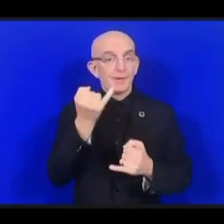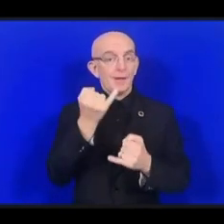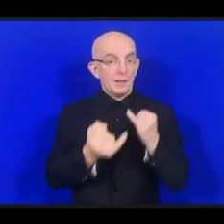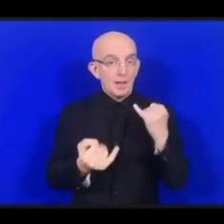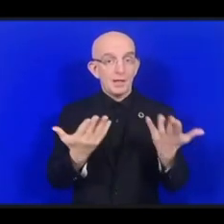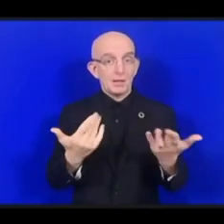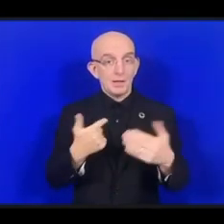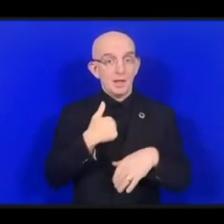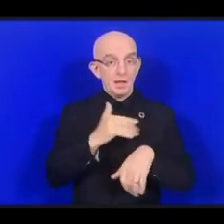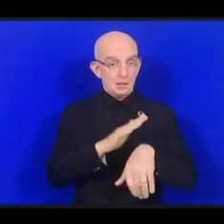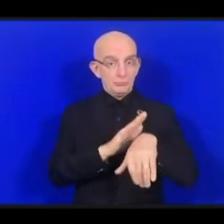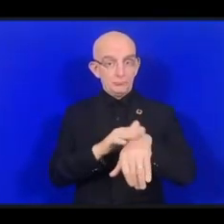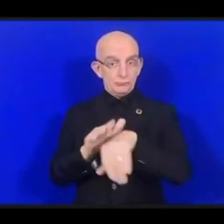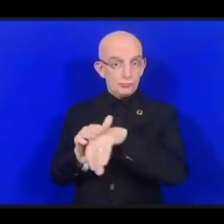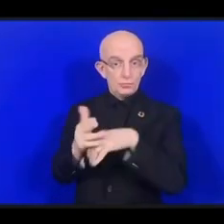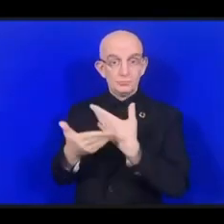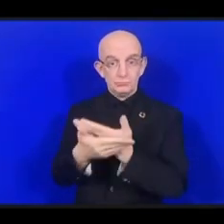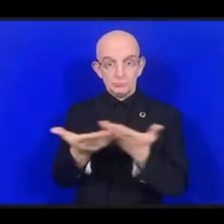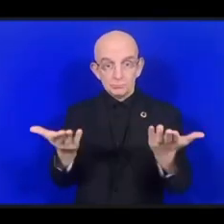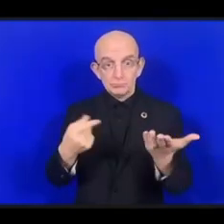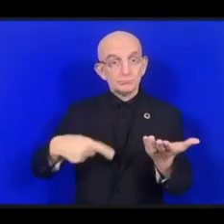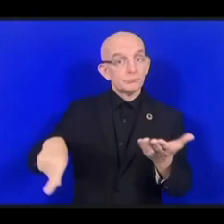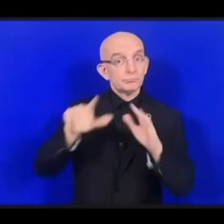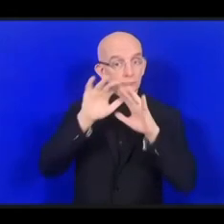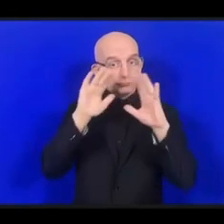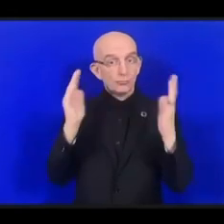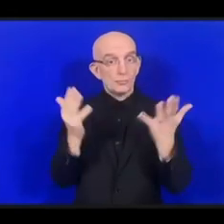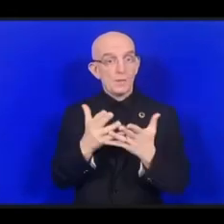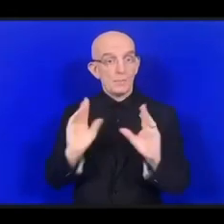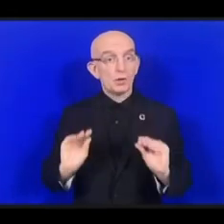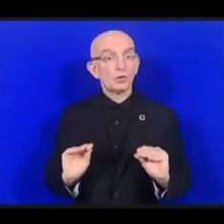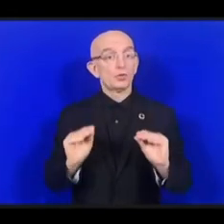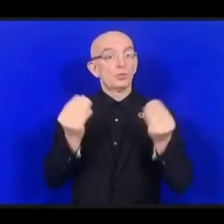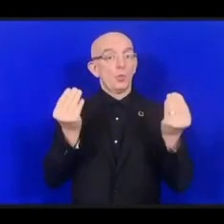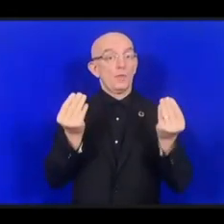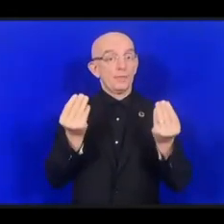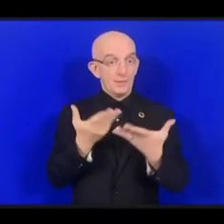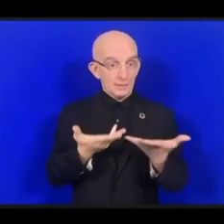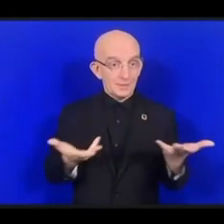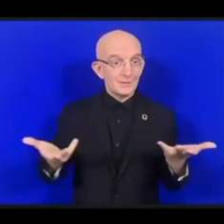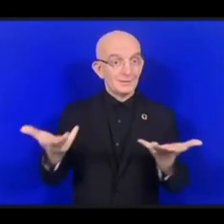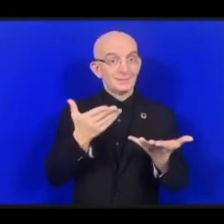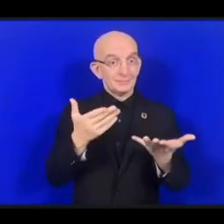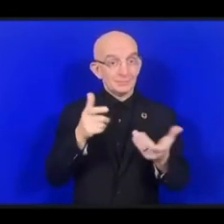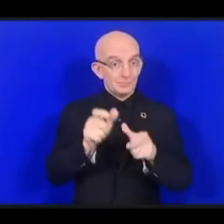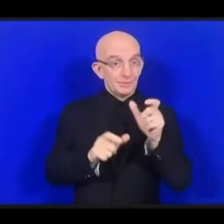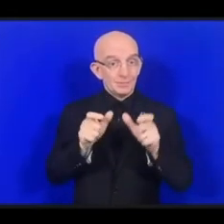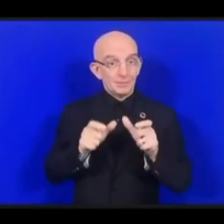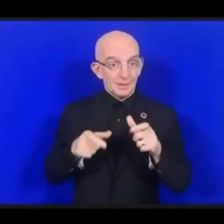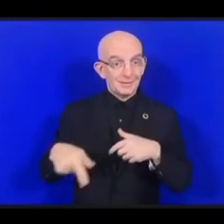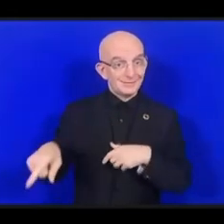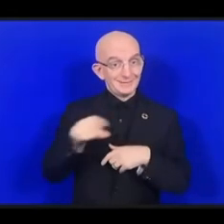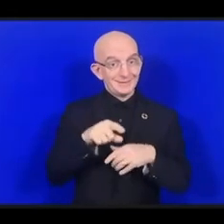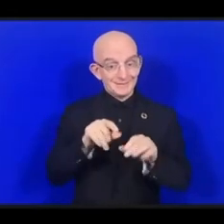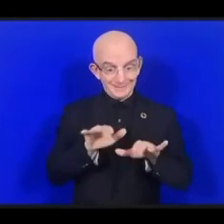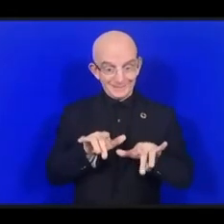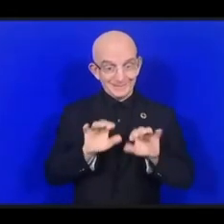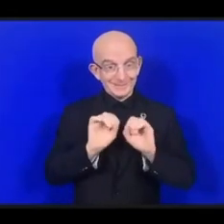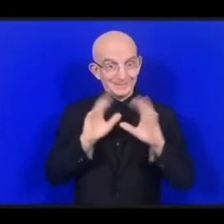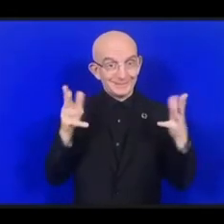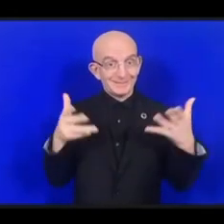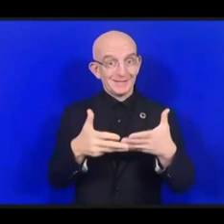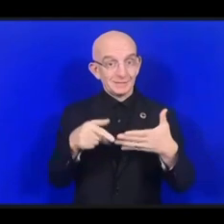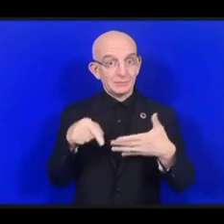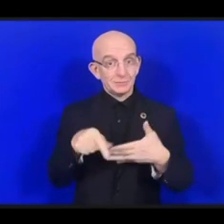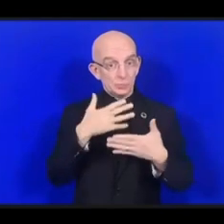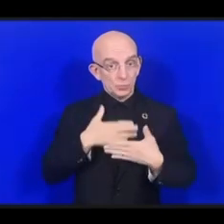呢，我希望全球的呼吁全球的年轻人，我们想要的互联网不是给我们的，是我们要去创造这样的一